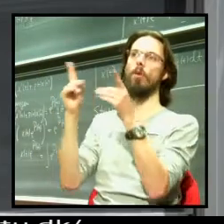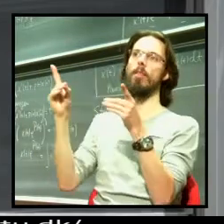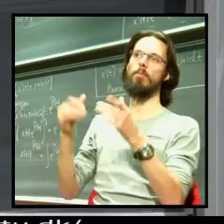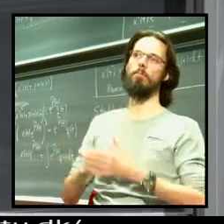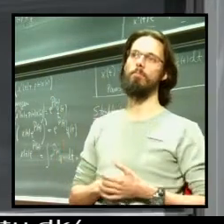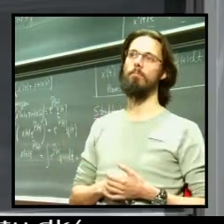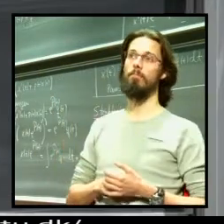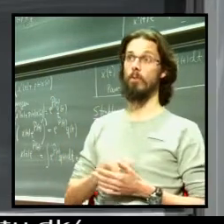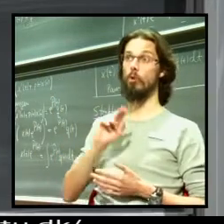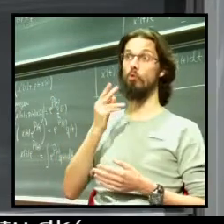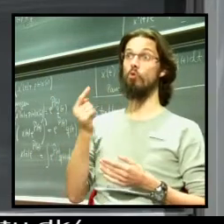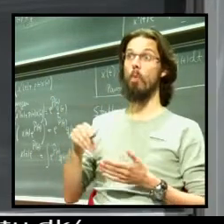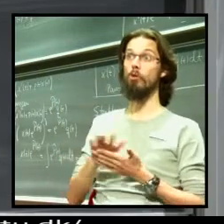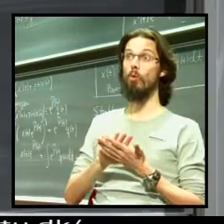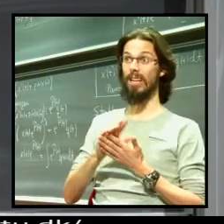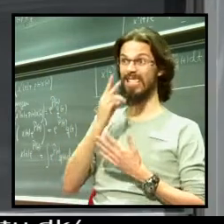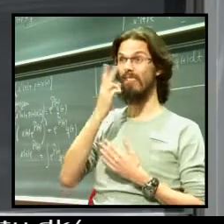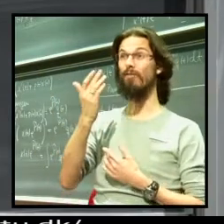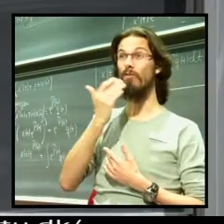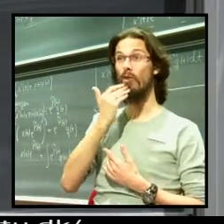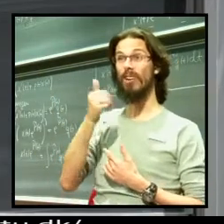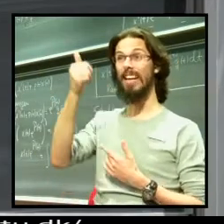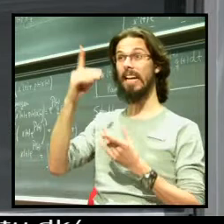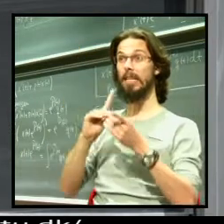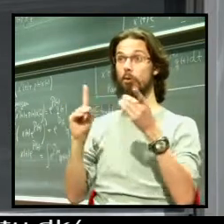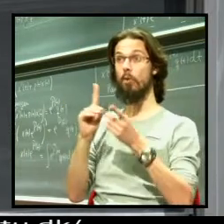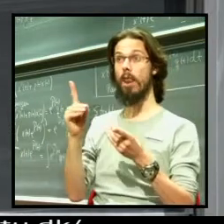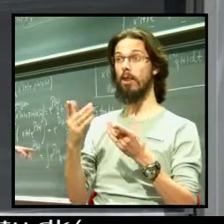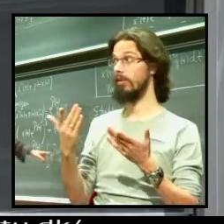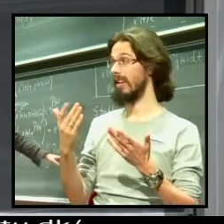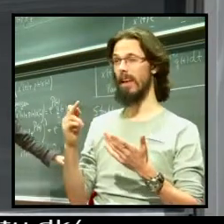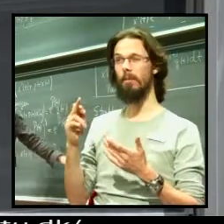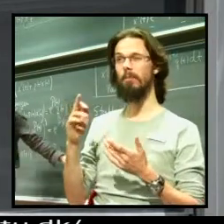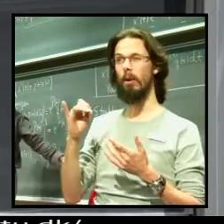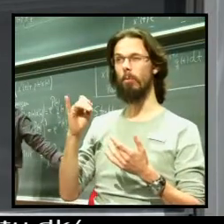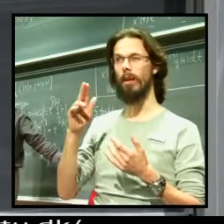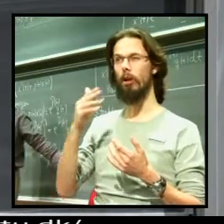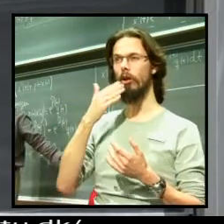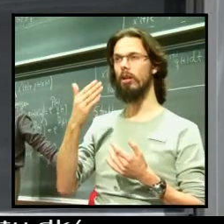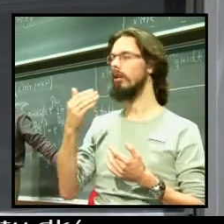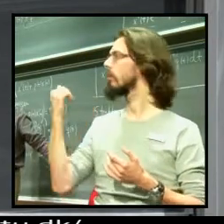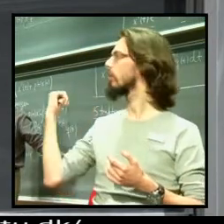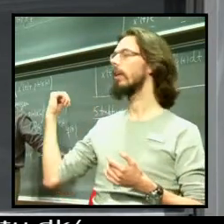sjove. Kan I se, hvorfor den er endimensionel? Ja, det kan I godt. Den kom her.